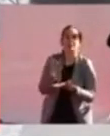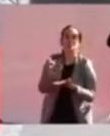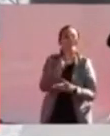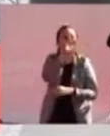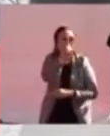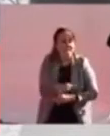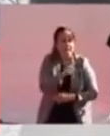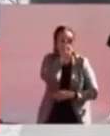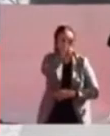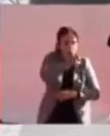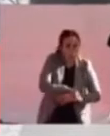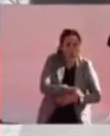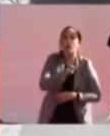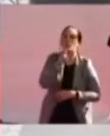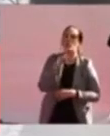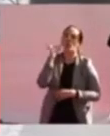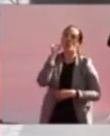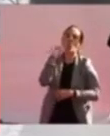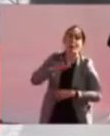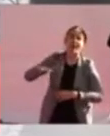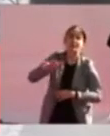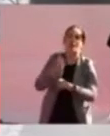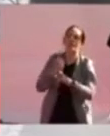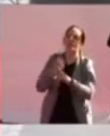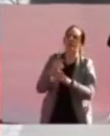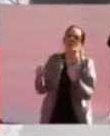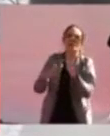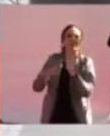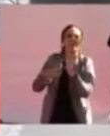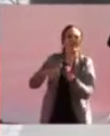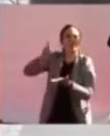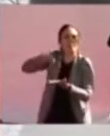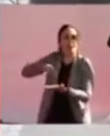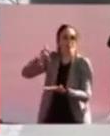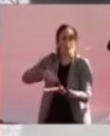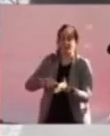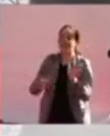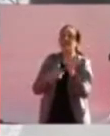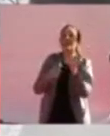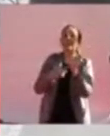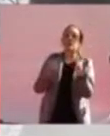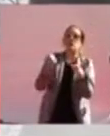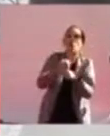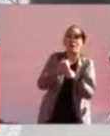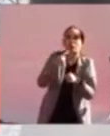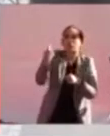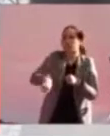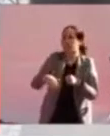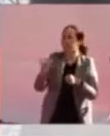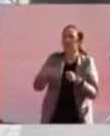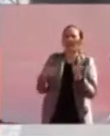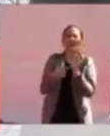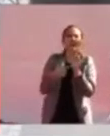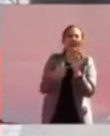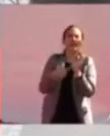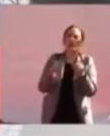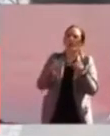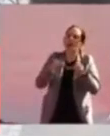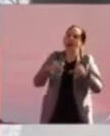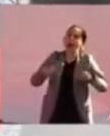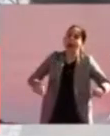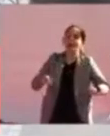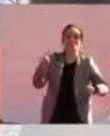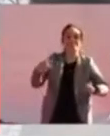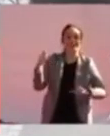dell'umanità di questi valori il diritto al lavoro è fondamentale questa era carla e